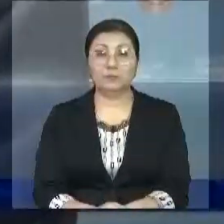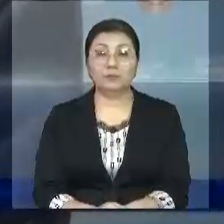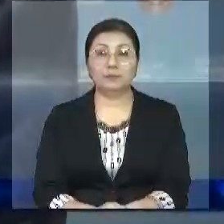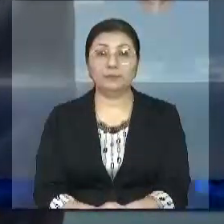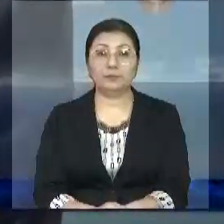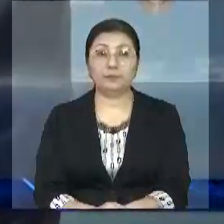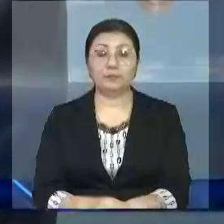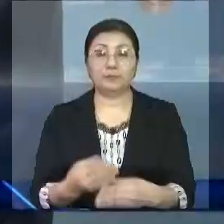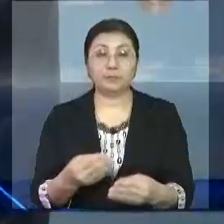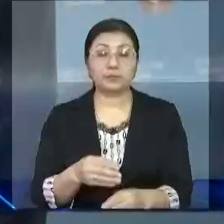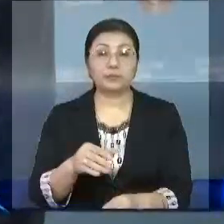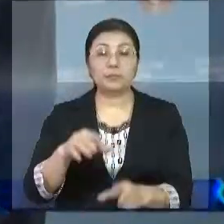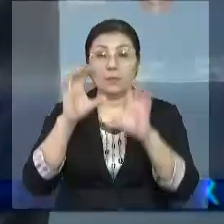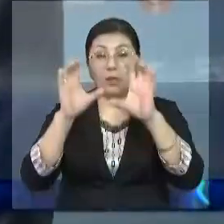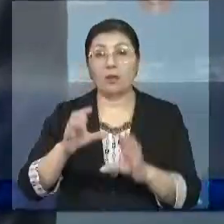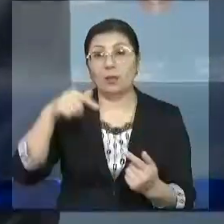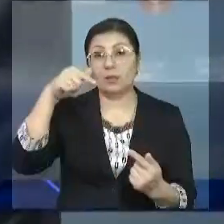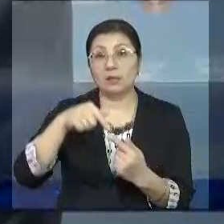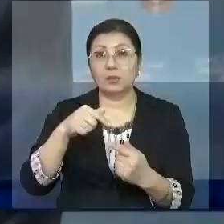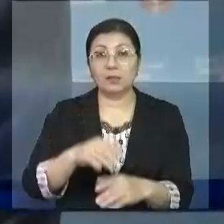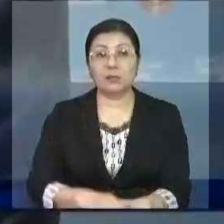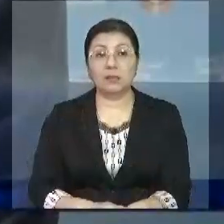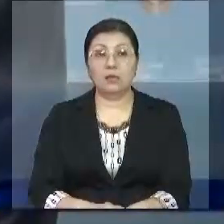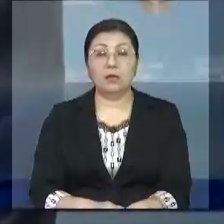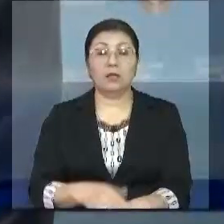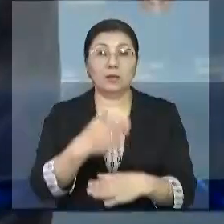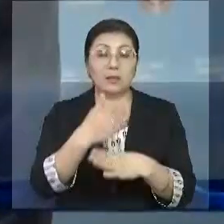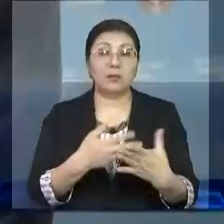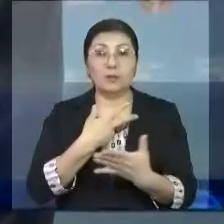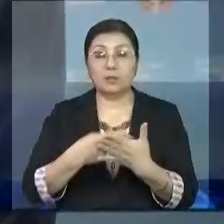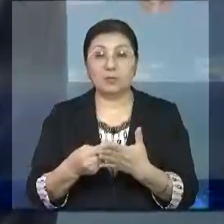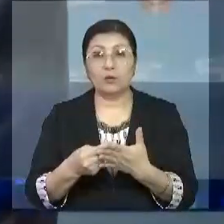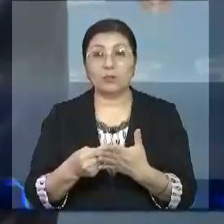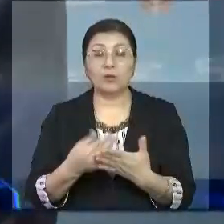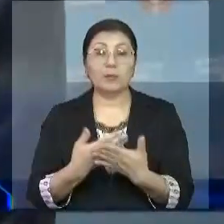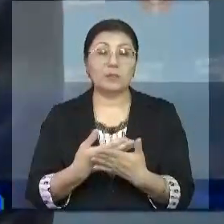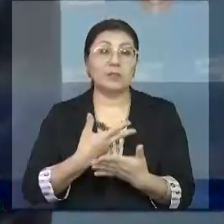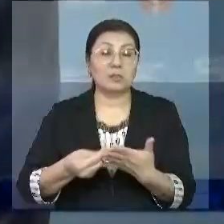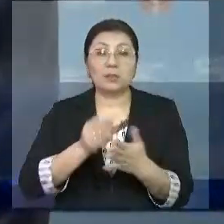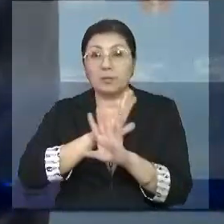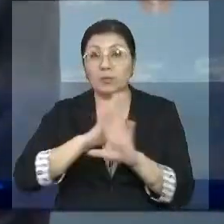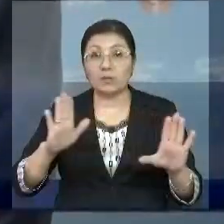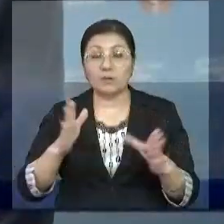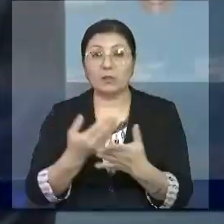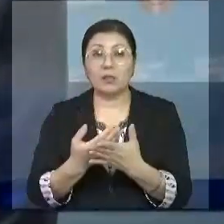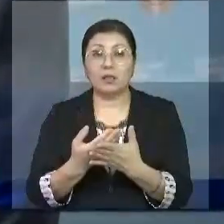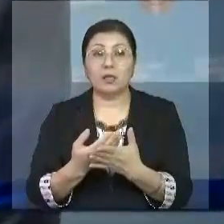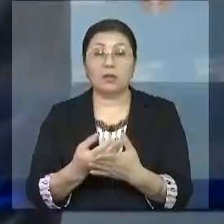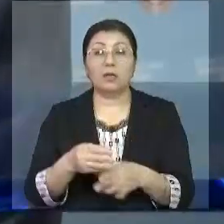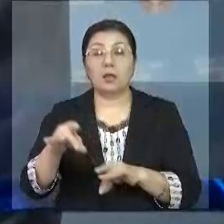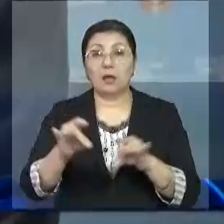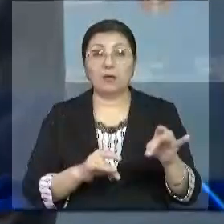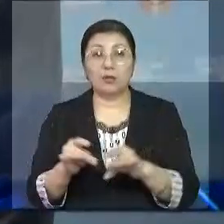ұсыныс тапсырылады. Азаматтық кодекске сәйкес жаңағы бірден екі бөлігін сатып алу туралы. Егер сатып алмаған жағдайда автокөлік